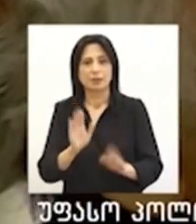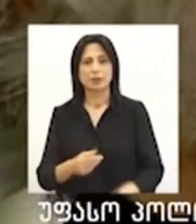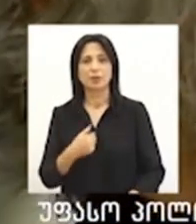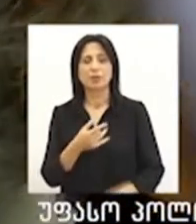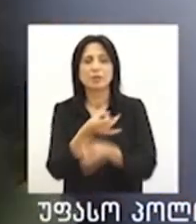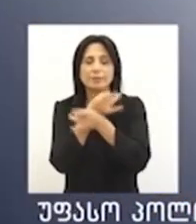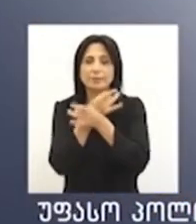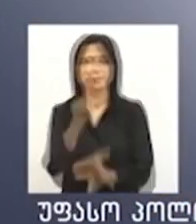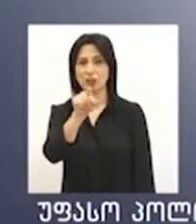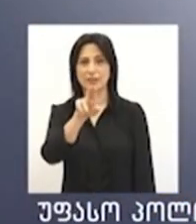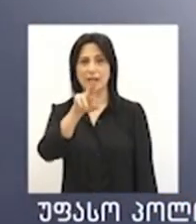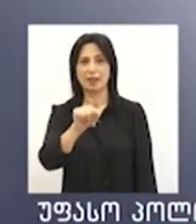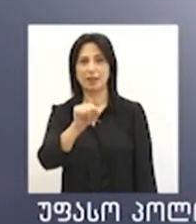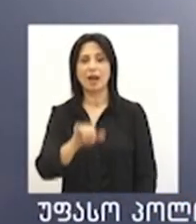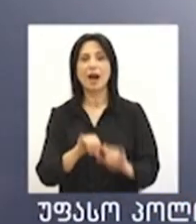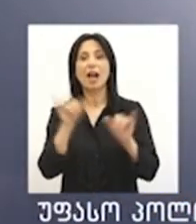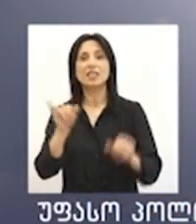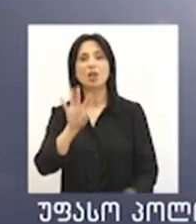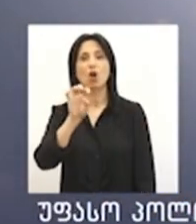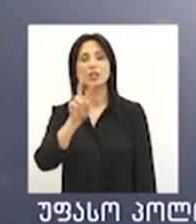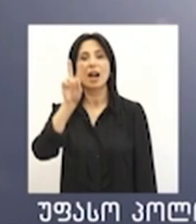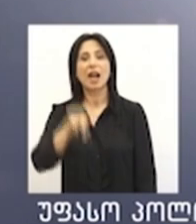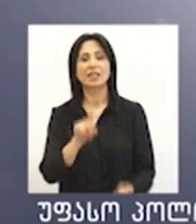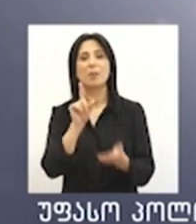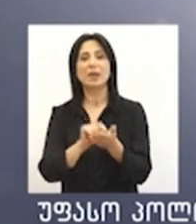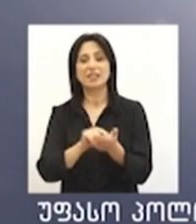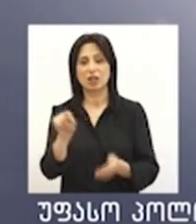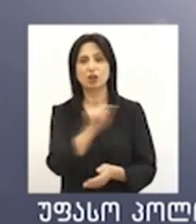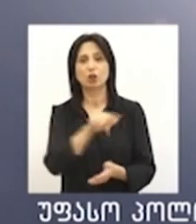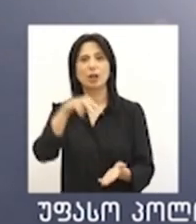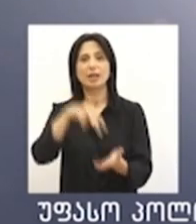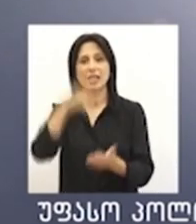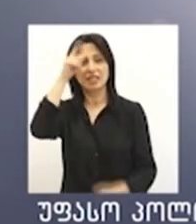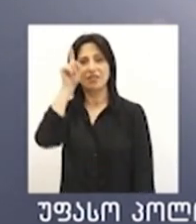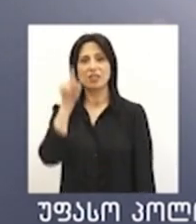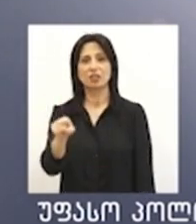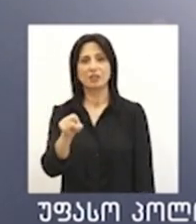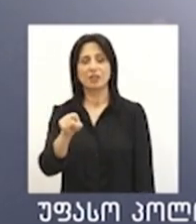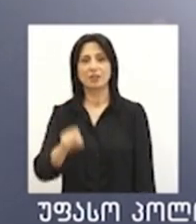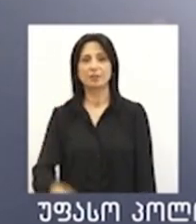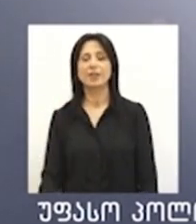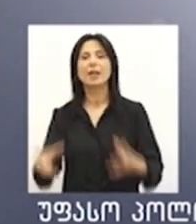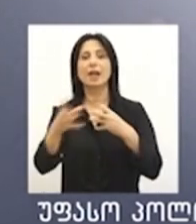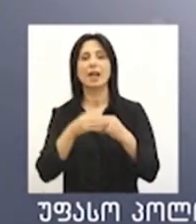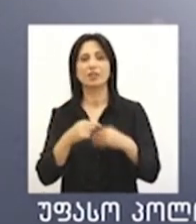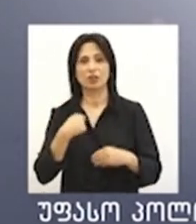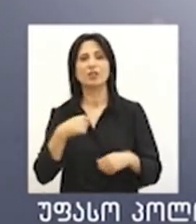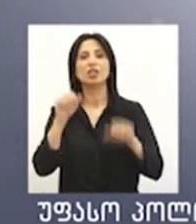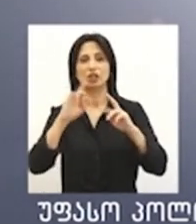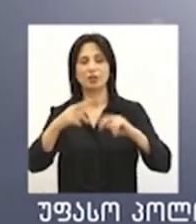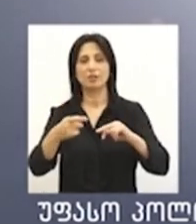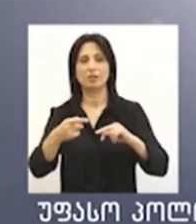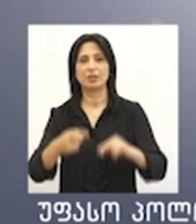ბურსავღირებს და წარსვლა. შენსა და გაზრდილ 400 ლარიან პენსიას შორის დგას ივანიშვილი. ერთად